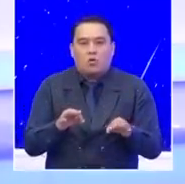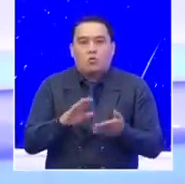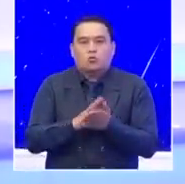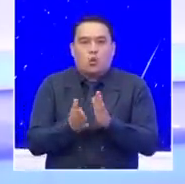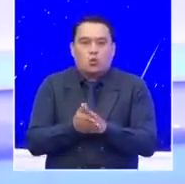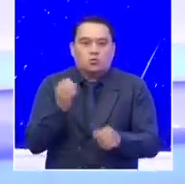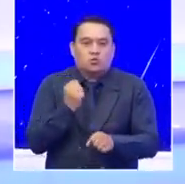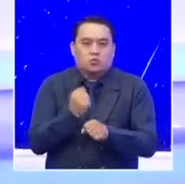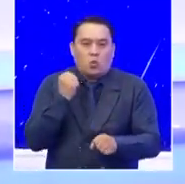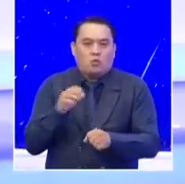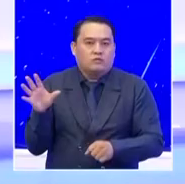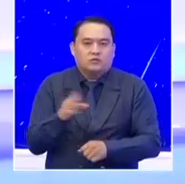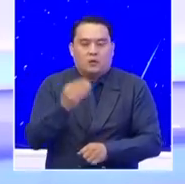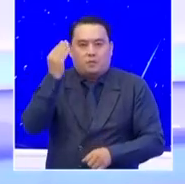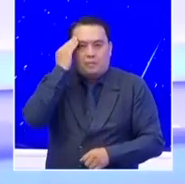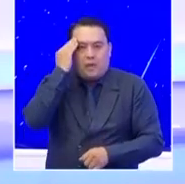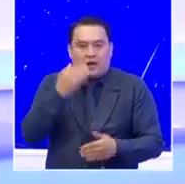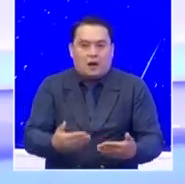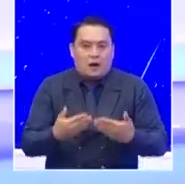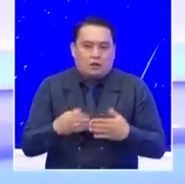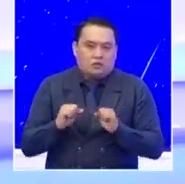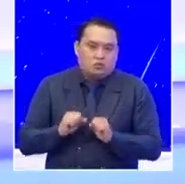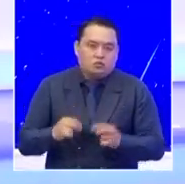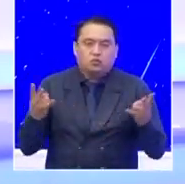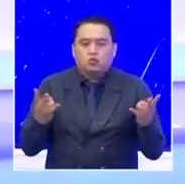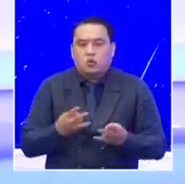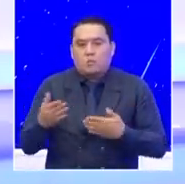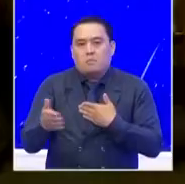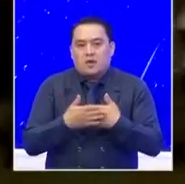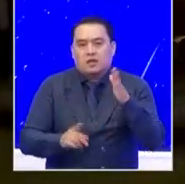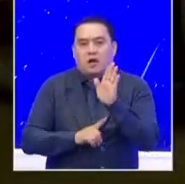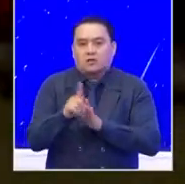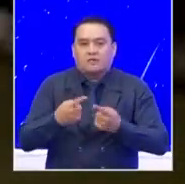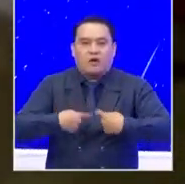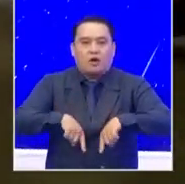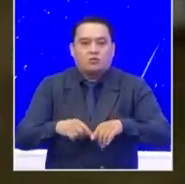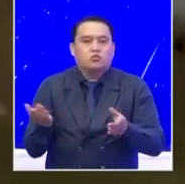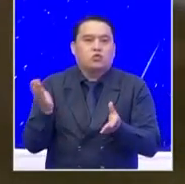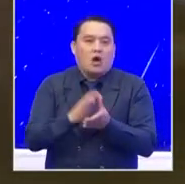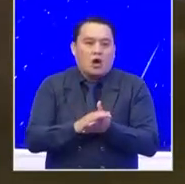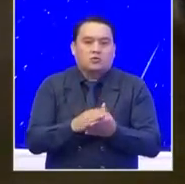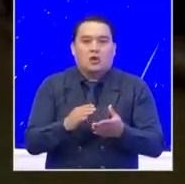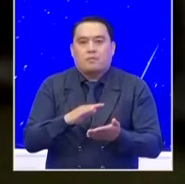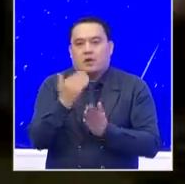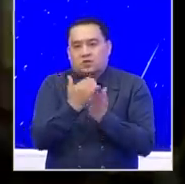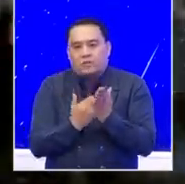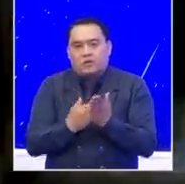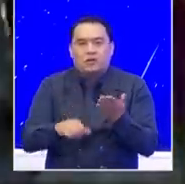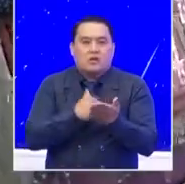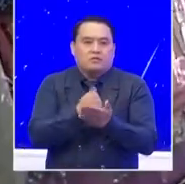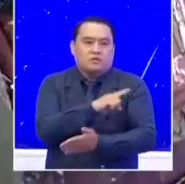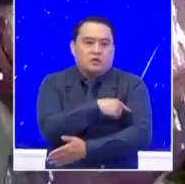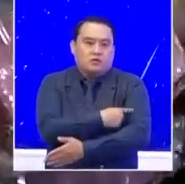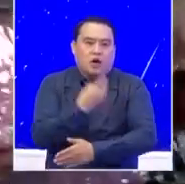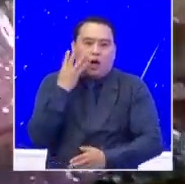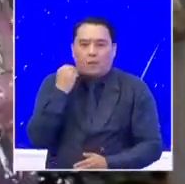условии строгого соблюдения всех противоэпидемических мер. Перед началом работы организациям нужно ознакомиться с положениями постановления главного